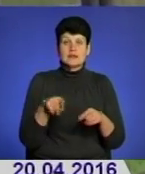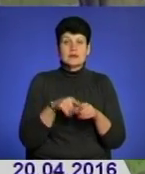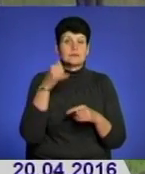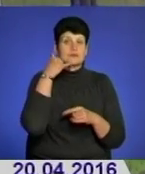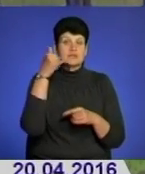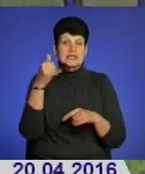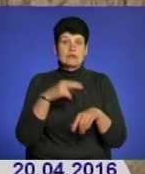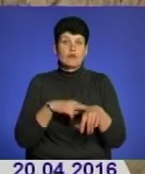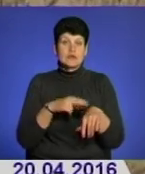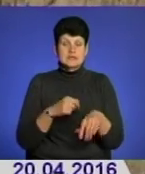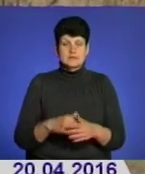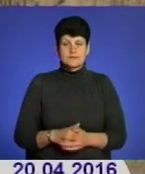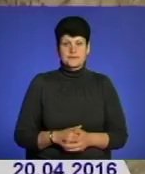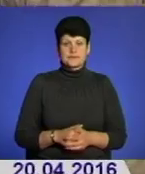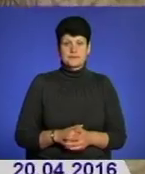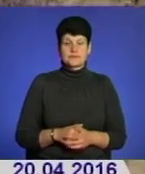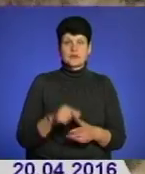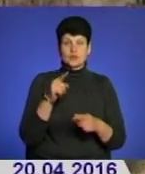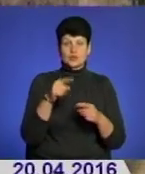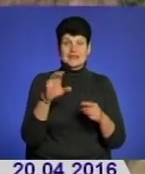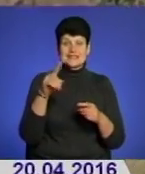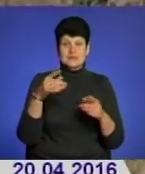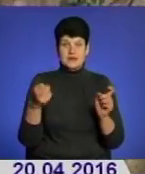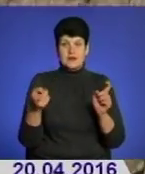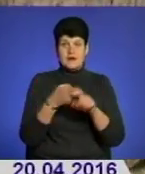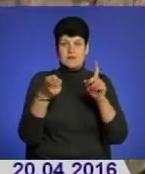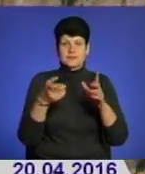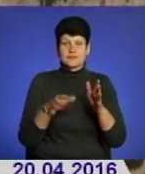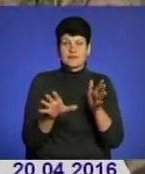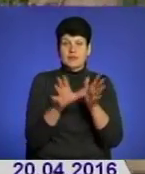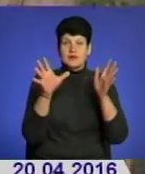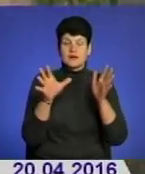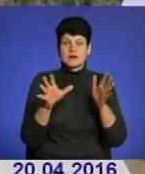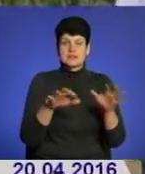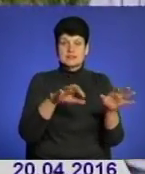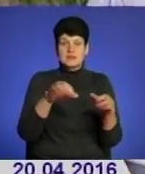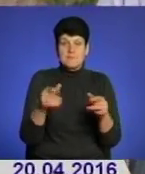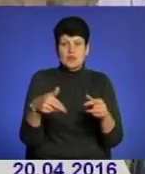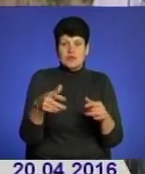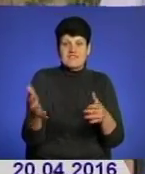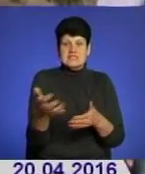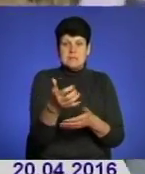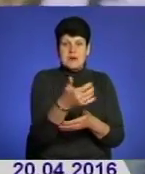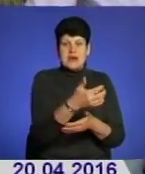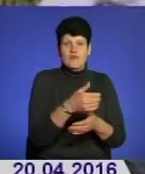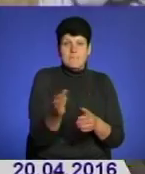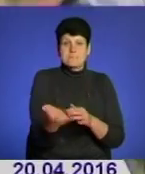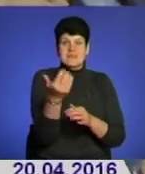повідомили поліцейських. Тут замикав, вона там спливала, брав підсак і відходи збирав. Оцим самим